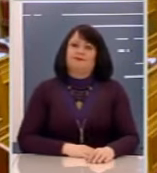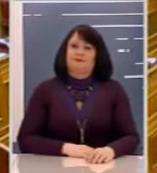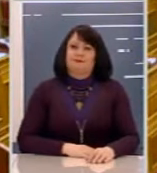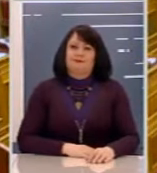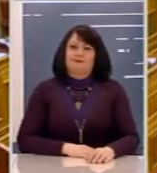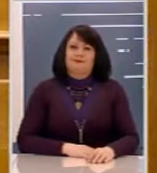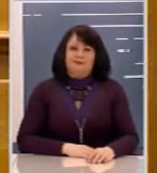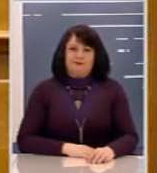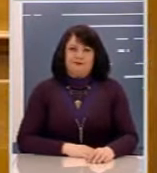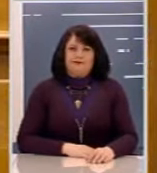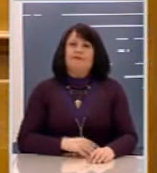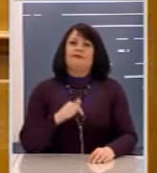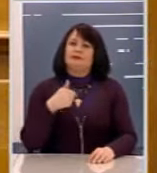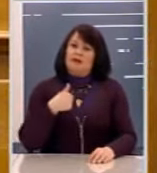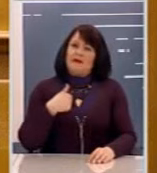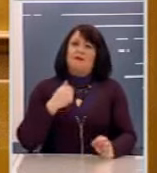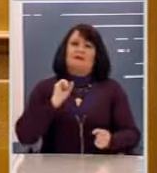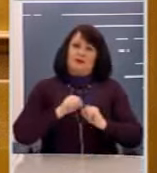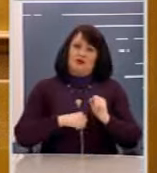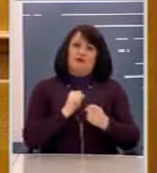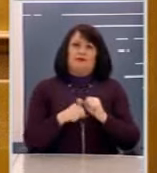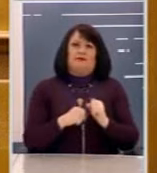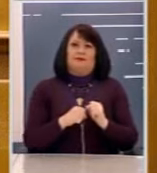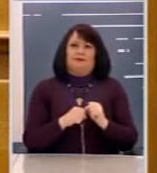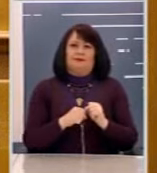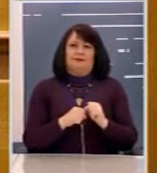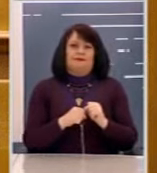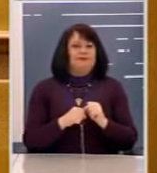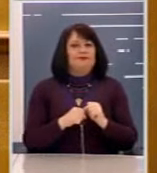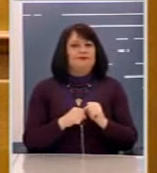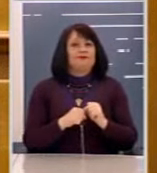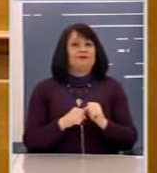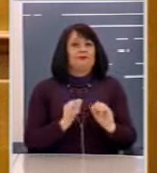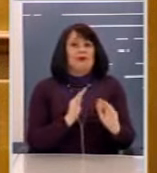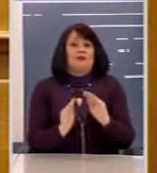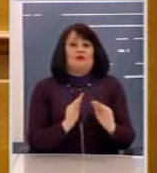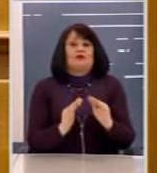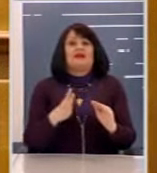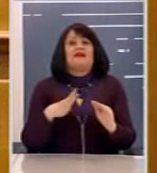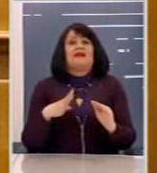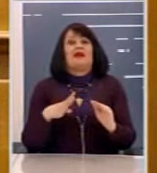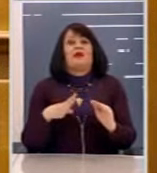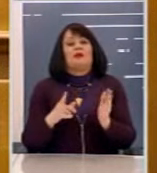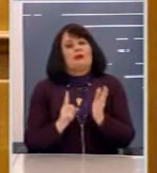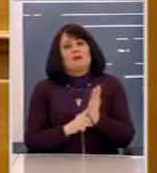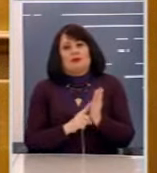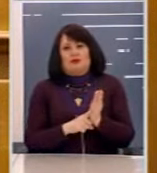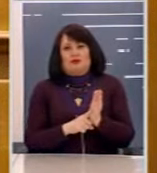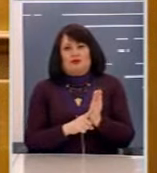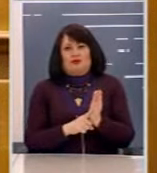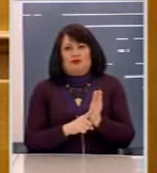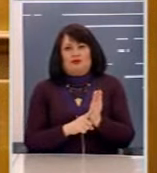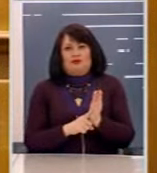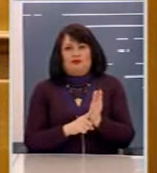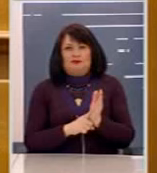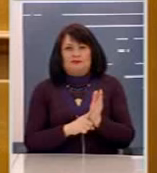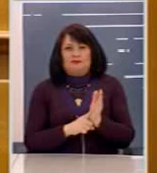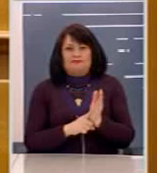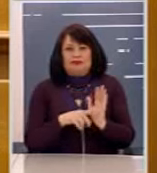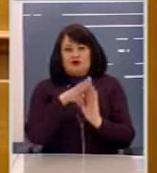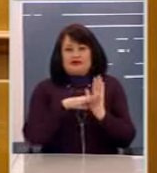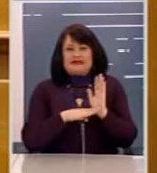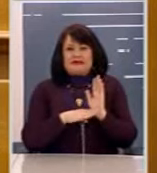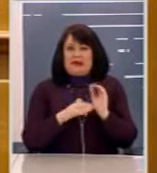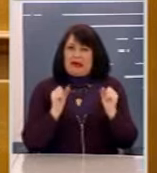Θα κάνουμε λοιπόν αυτή την προσπάθεια για να θωρακίσουμε θεσμικά το σύστημα, για να εντοπίσουμε